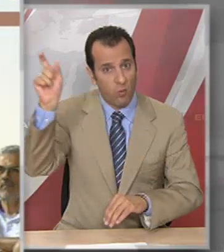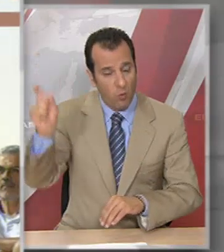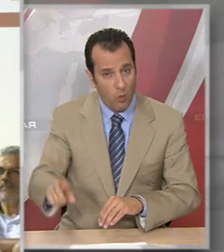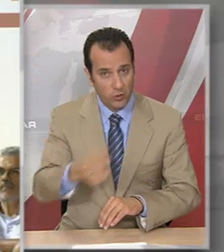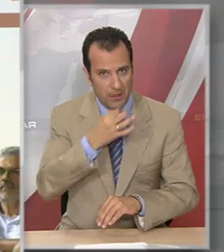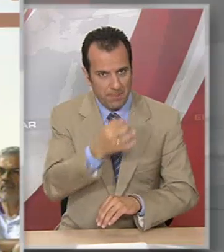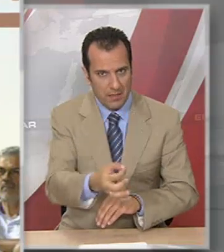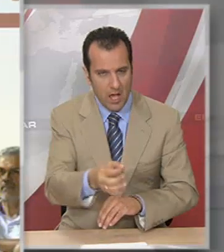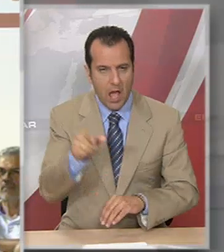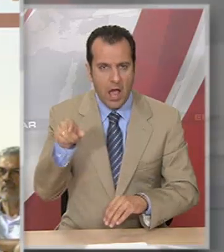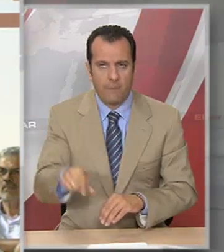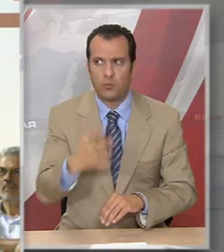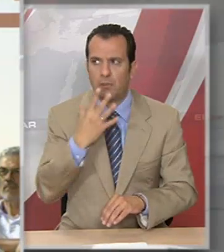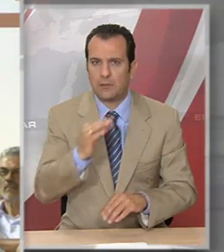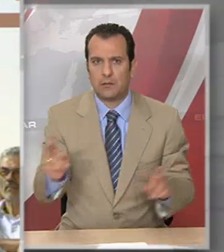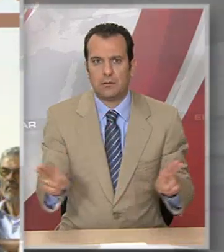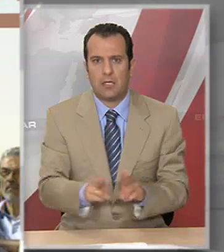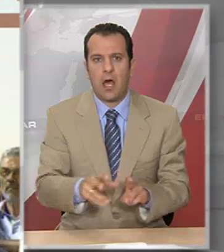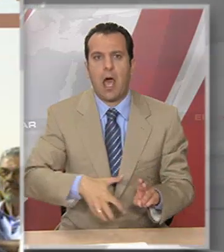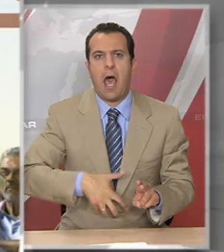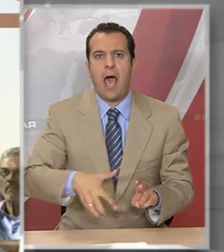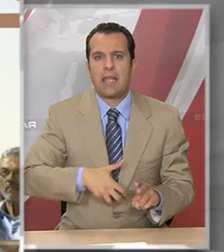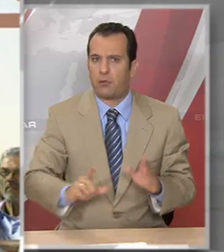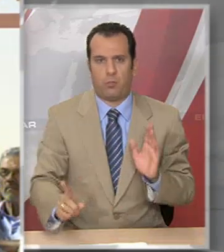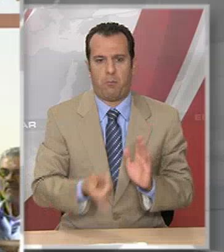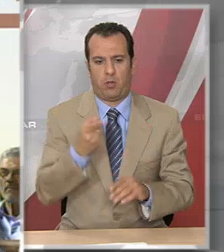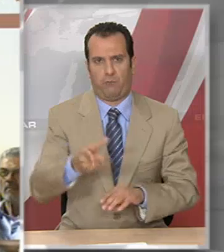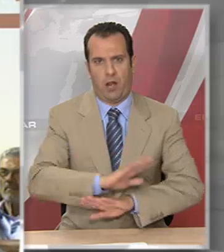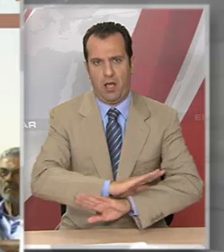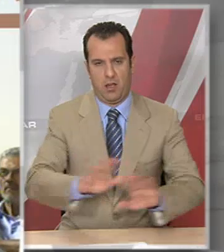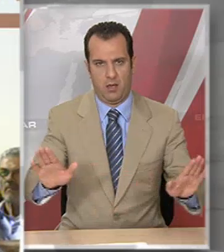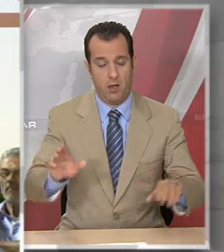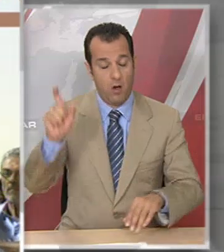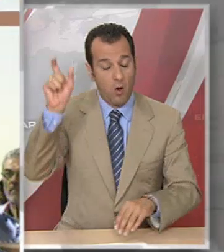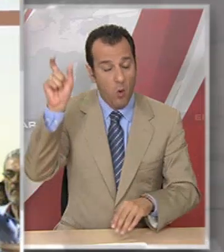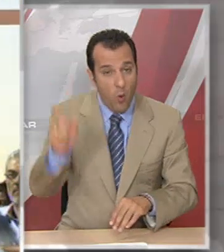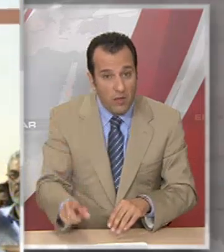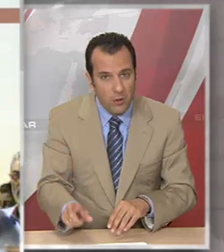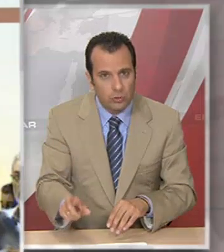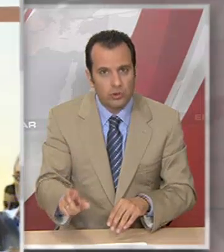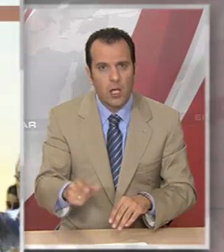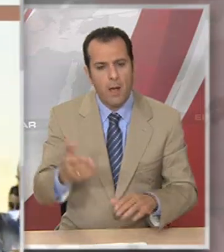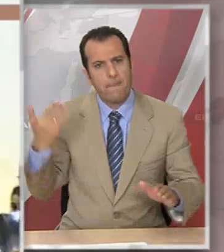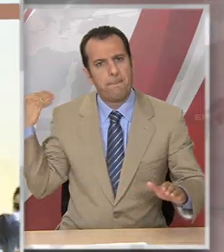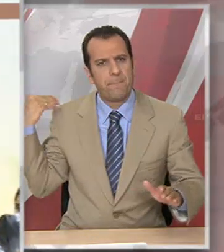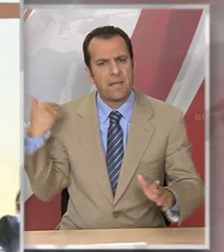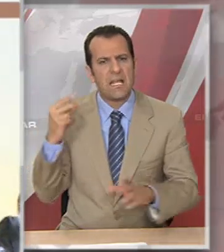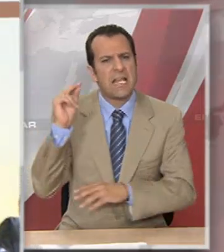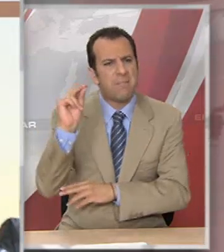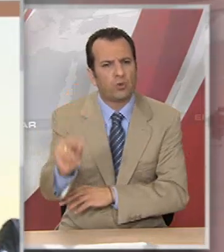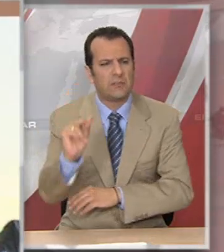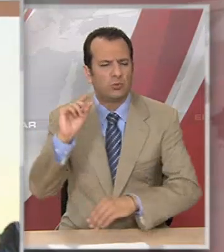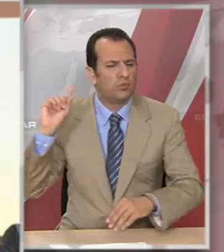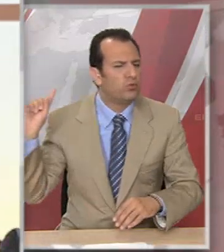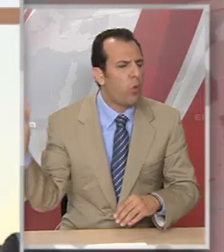Μπορεί να είναι ένα από τα συντομότερα ανέκδοτα της προεκλογικής περίοδου. Ο άνθρωπος που υποσχέθηκε τα πάντα στους